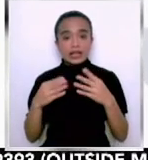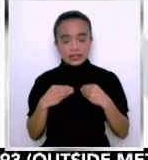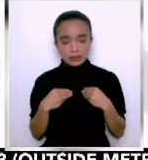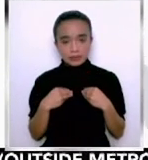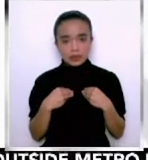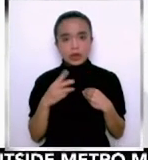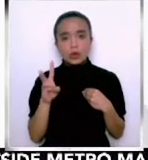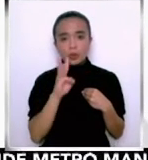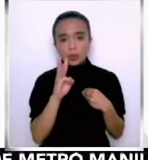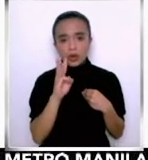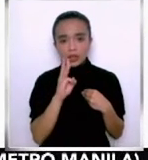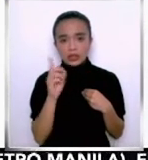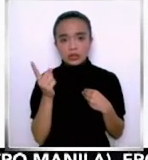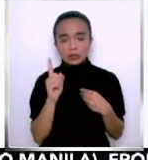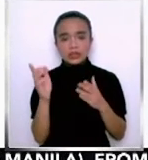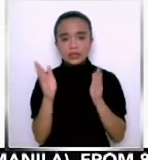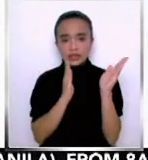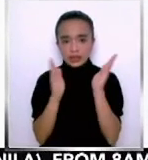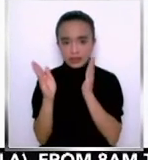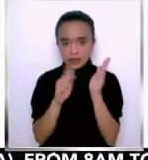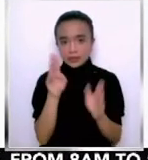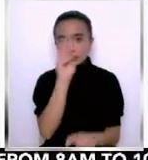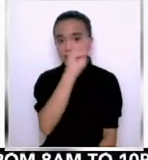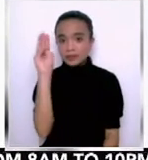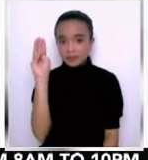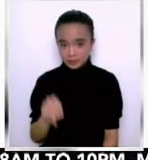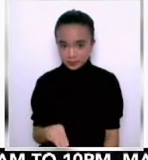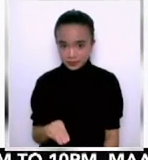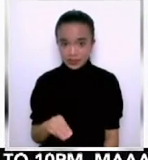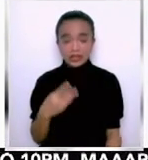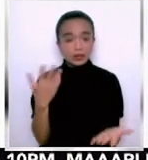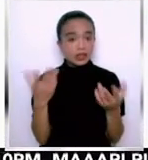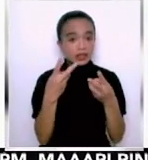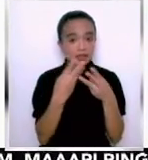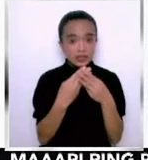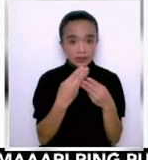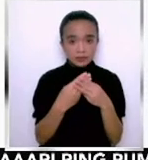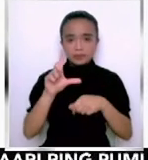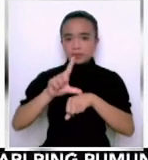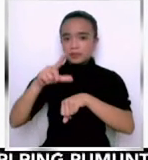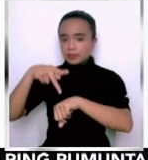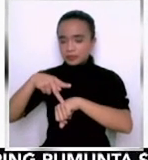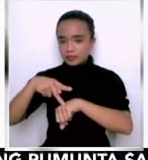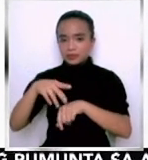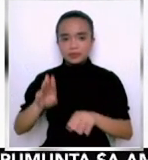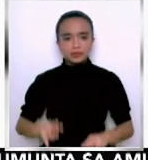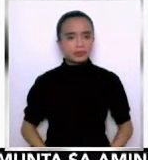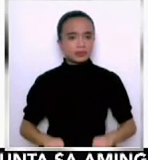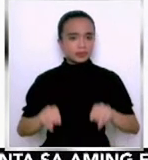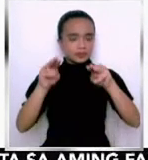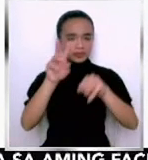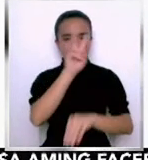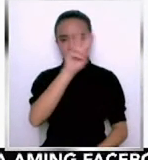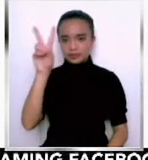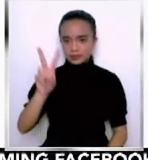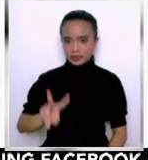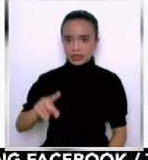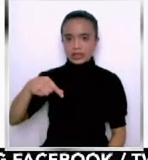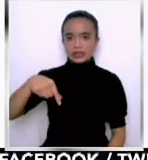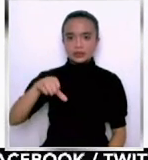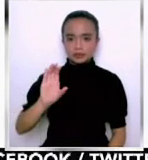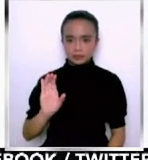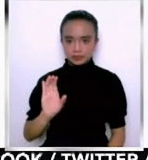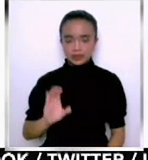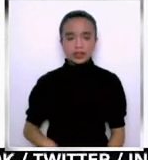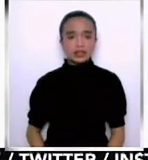mga sineserbisyohan ng Maynilad sa Muntinlupa, Las Piñas, Malabon, Valenzuela at Quezon City dahil sa